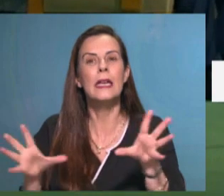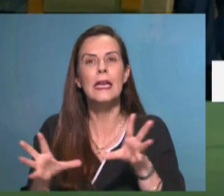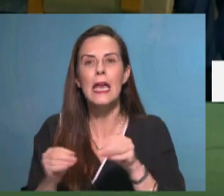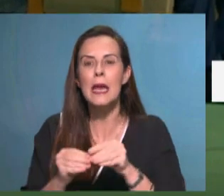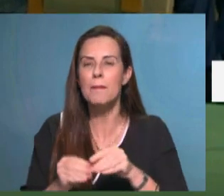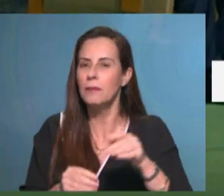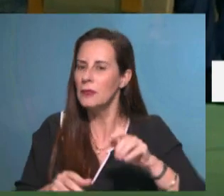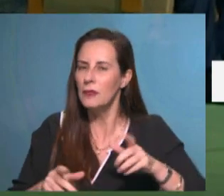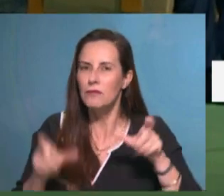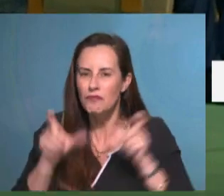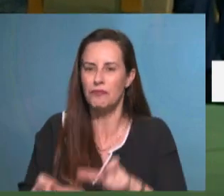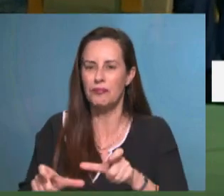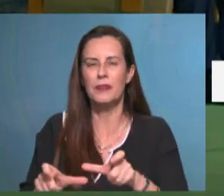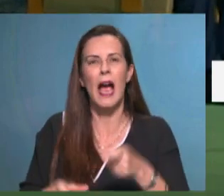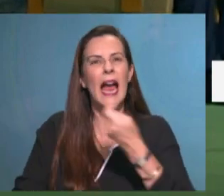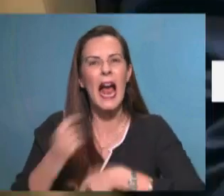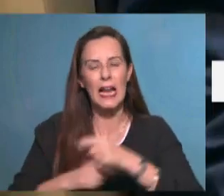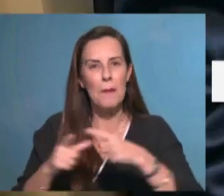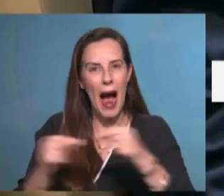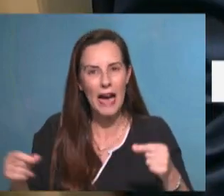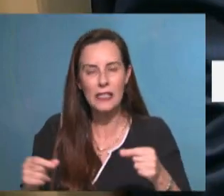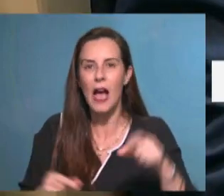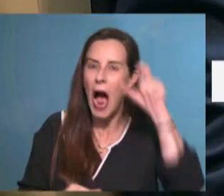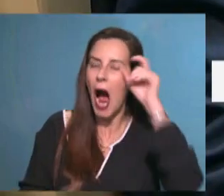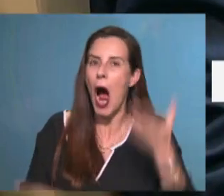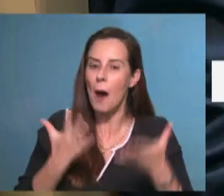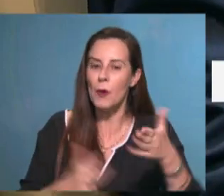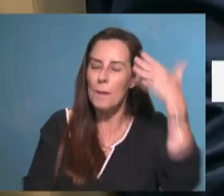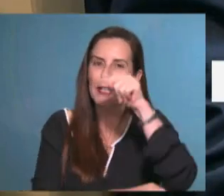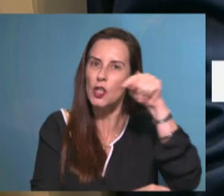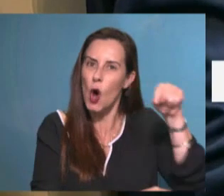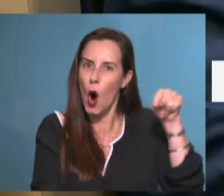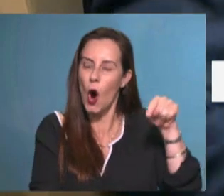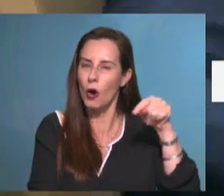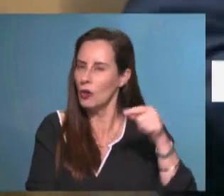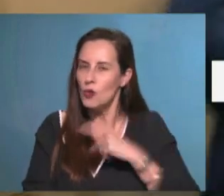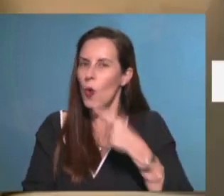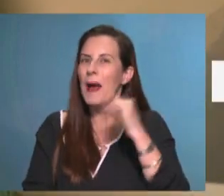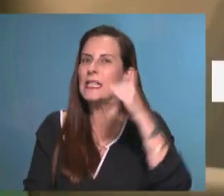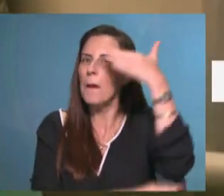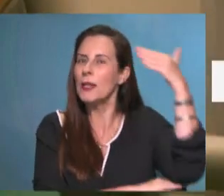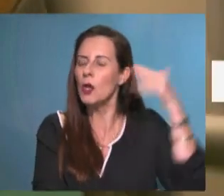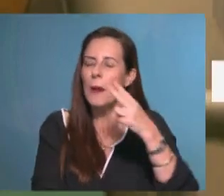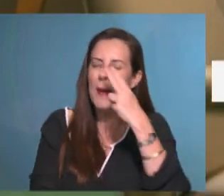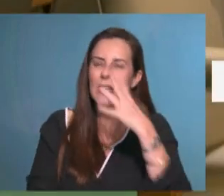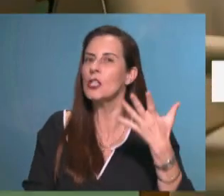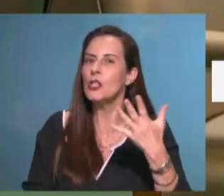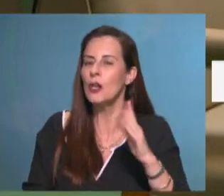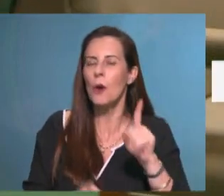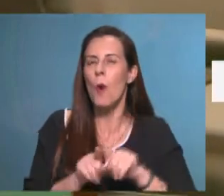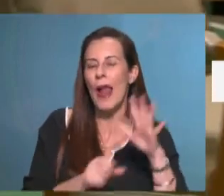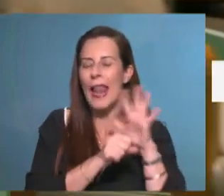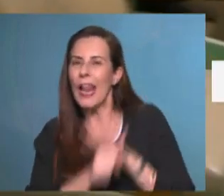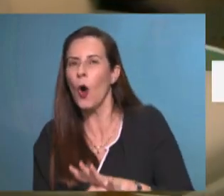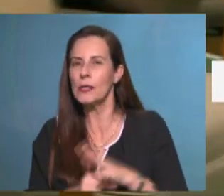עיצומים כלכליים נוספים על רצועת עזה, אבו מאזן והמדינות הערביות שאת שמן לא ציין, מנסים להפעיל לחץ על הרחוב